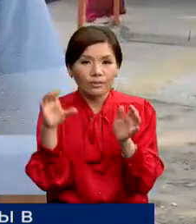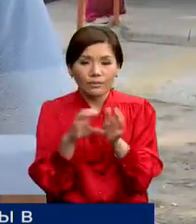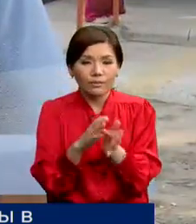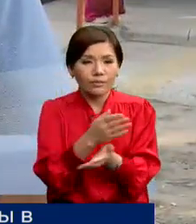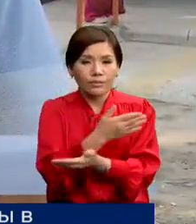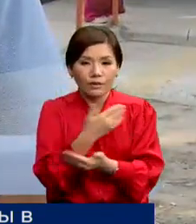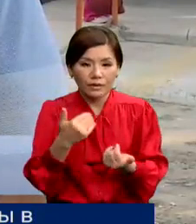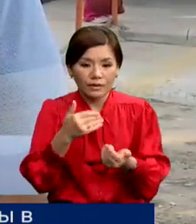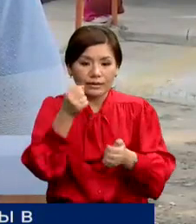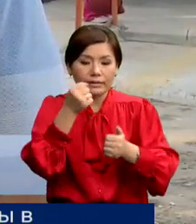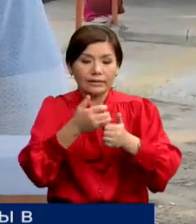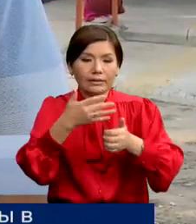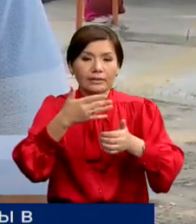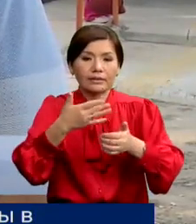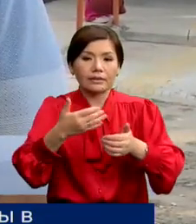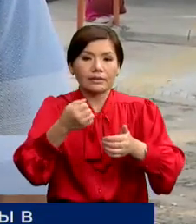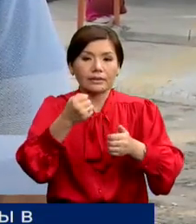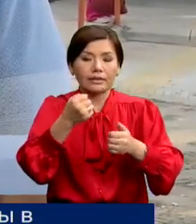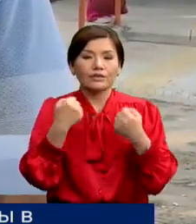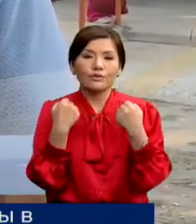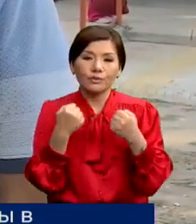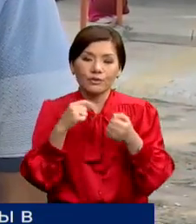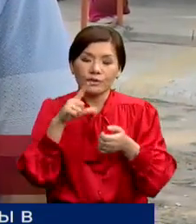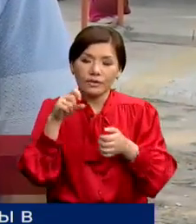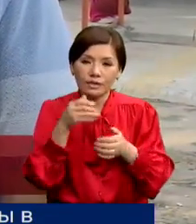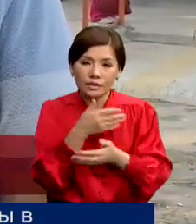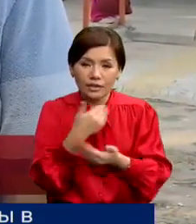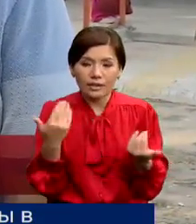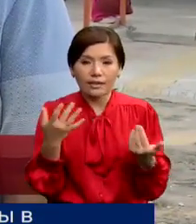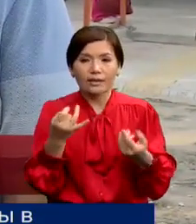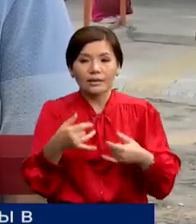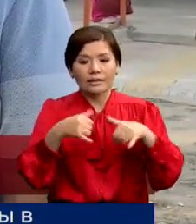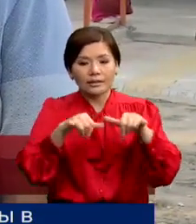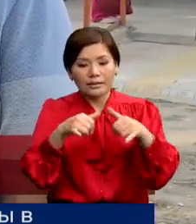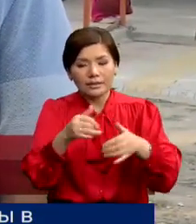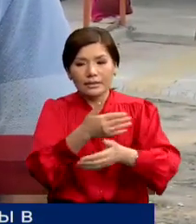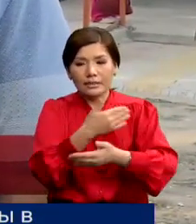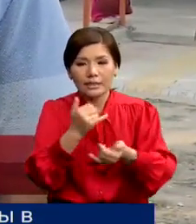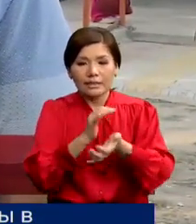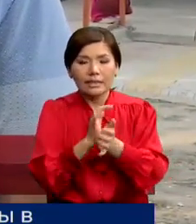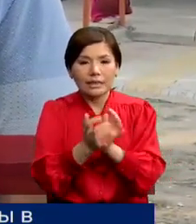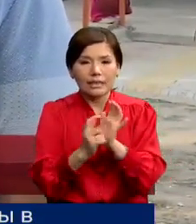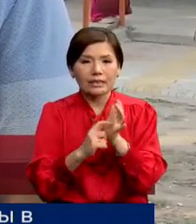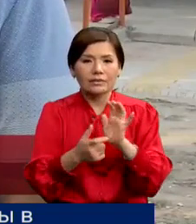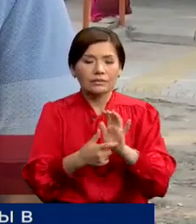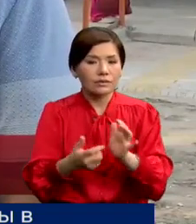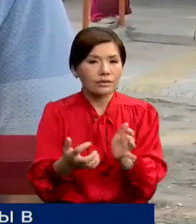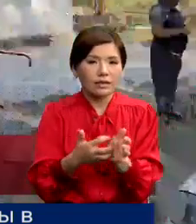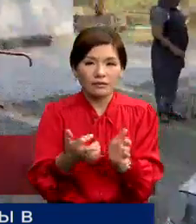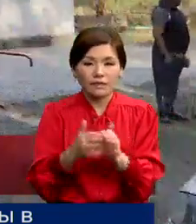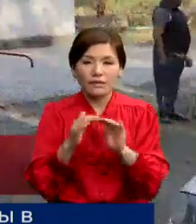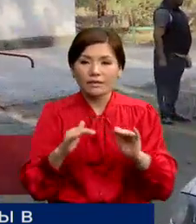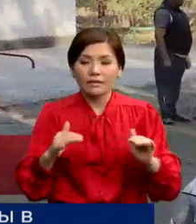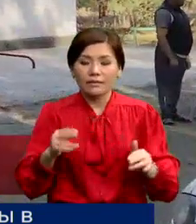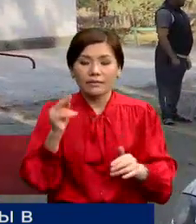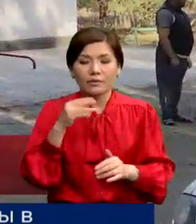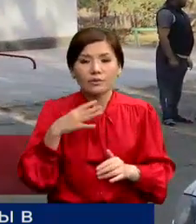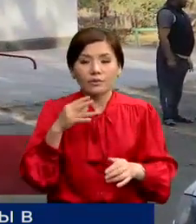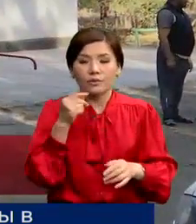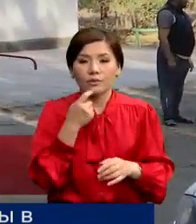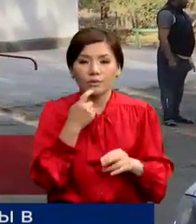ортаға жақын жерде тұрмыз. Не спорт зал жоқ, не актив зал жоқ. Асханасы да келмейді, класстер жетпейді сыныптар жаңа бала оқушыларға.